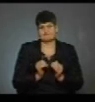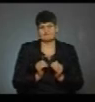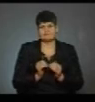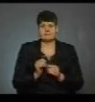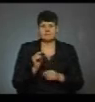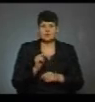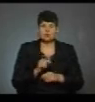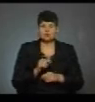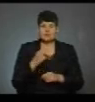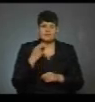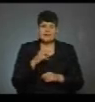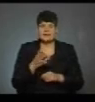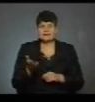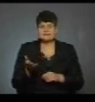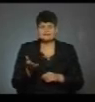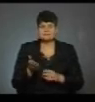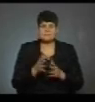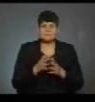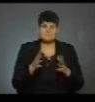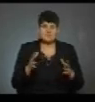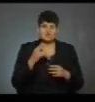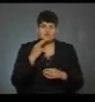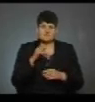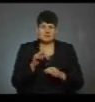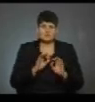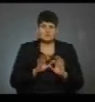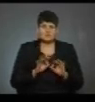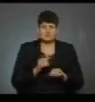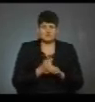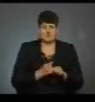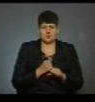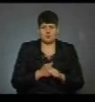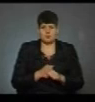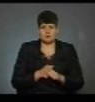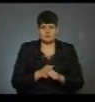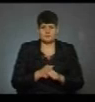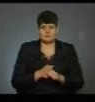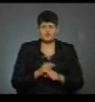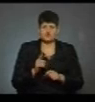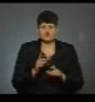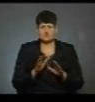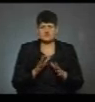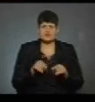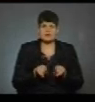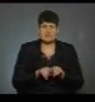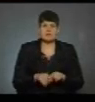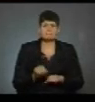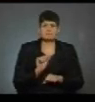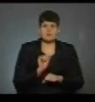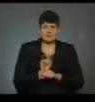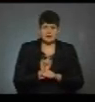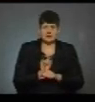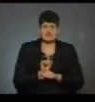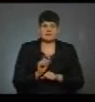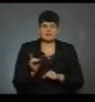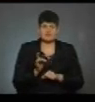тому ефект... Більше ефекту від роз'яснювальної роботи. Ну, щось таке, як припинити, як в